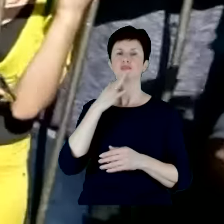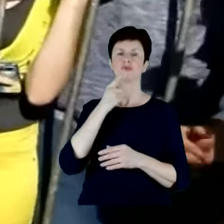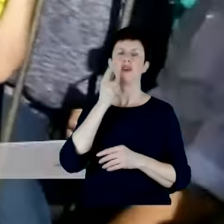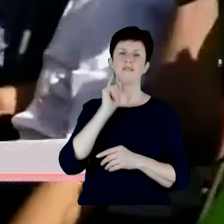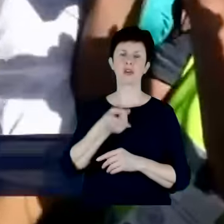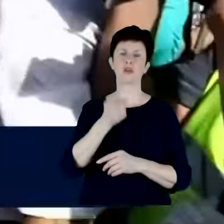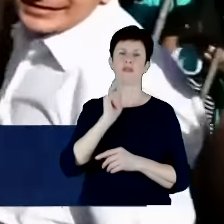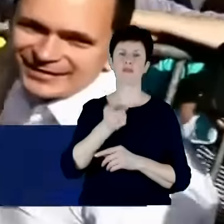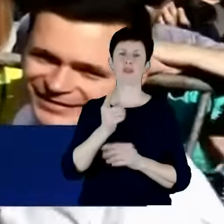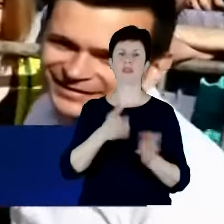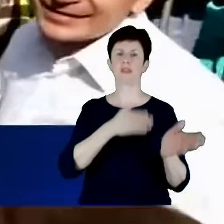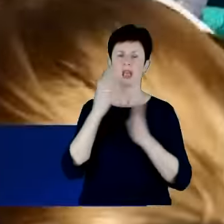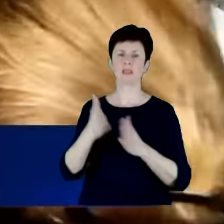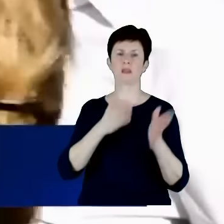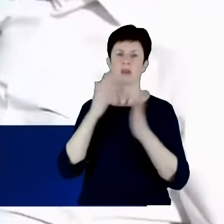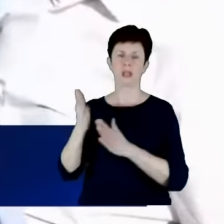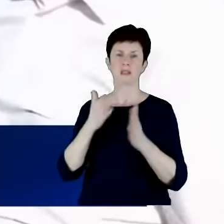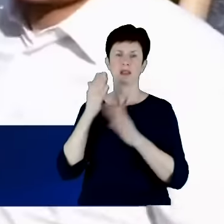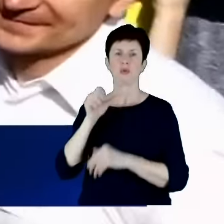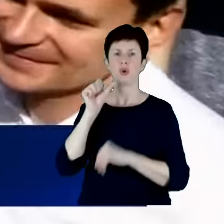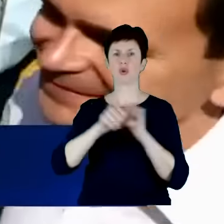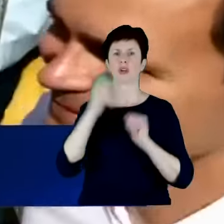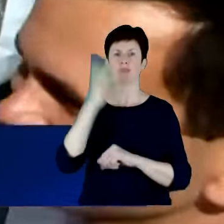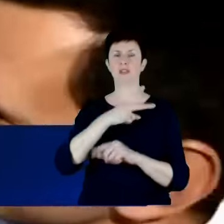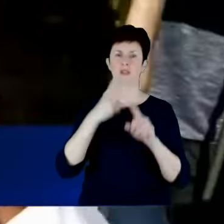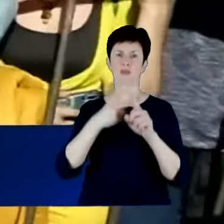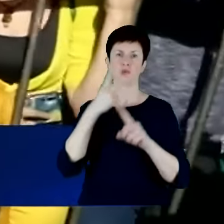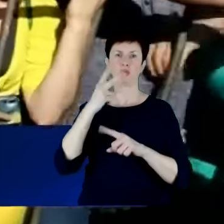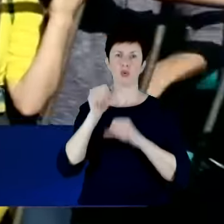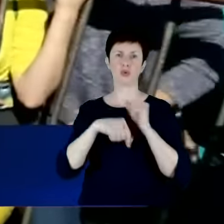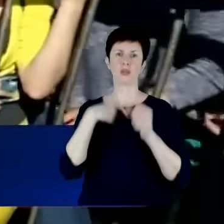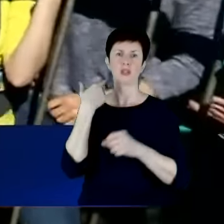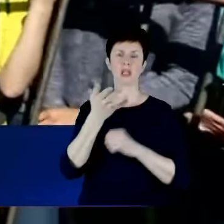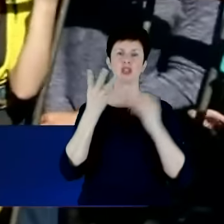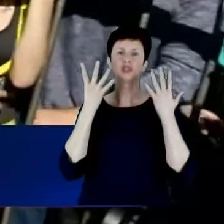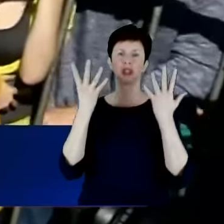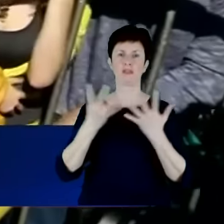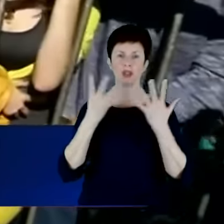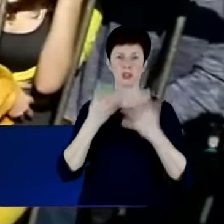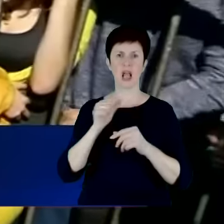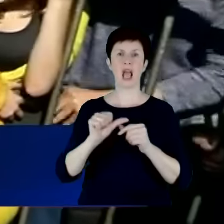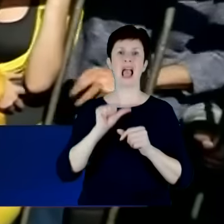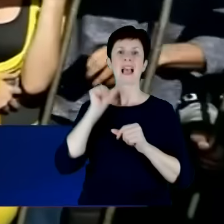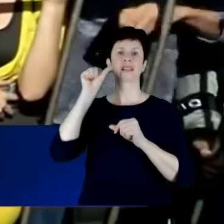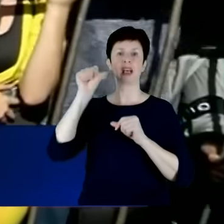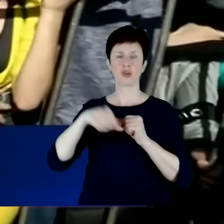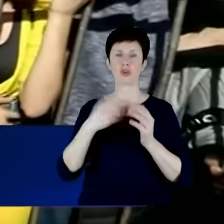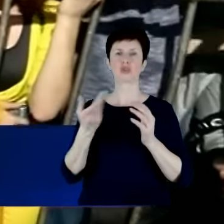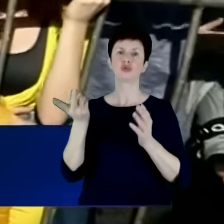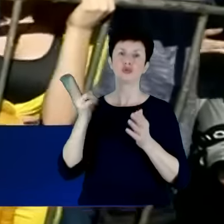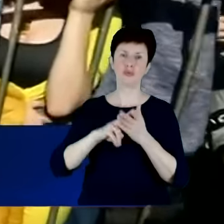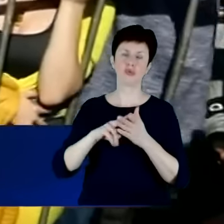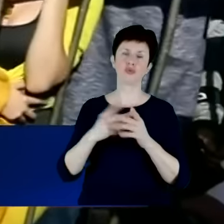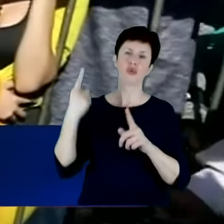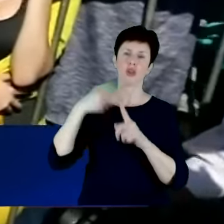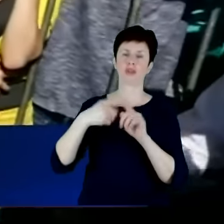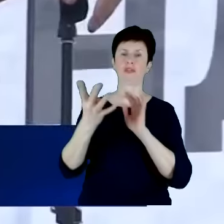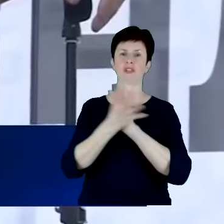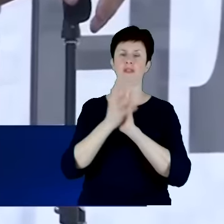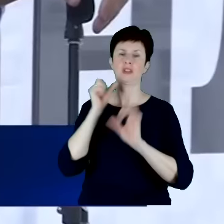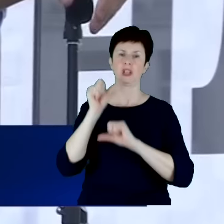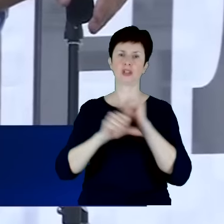W 2022 roku został skazany na 9 lat, a rok później na kolejne 19 lat. W ostatnich